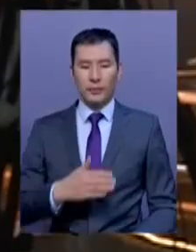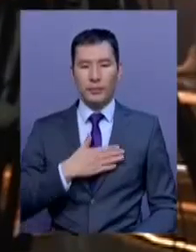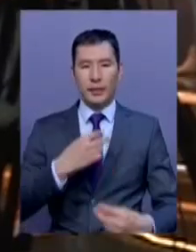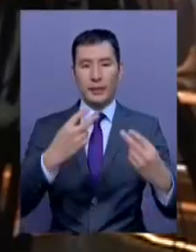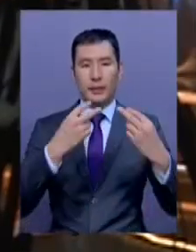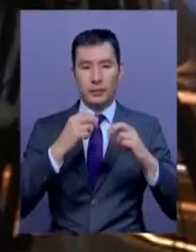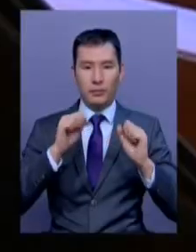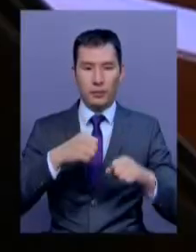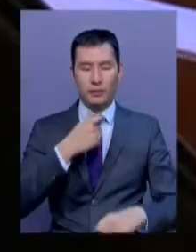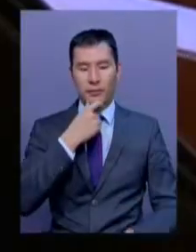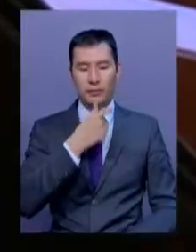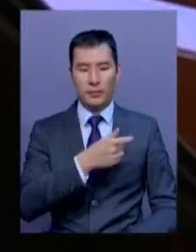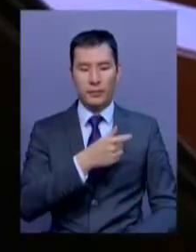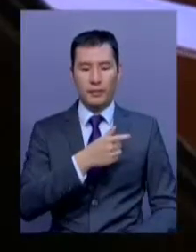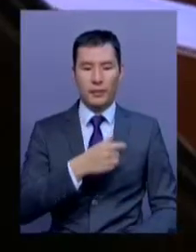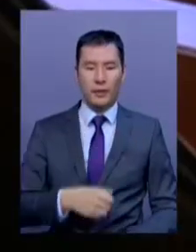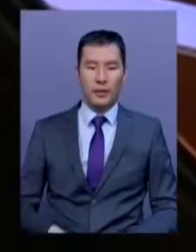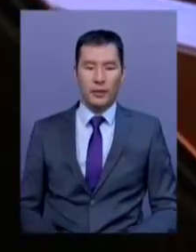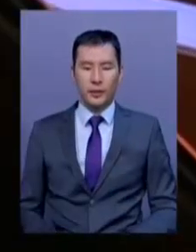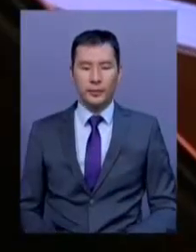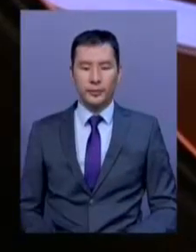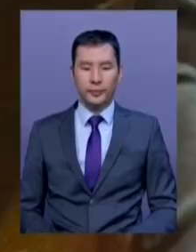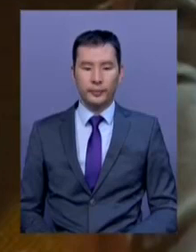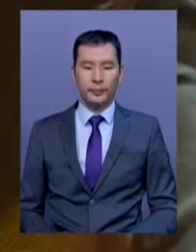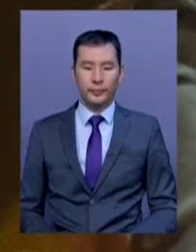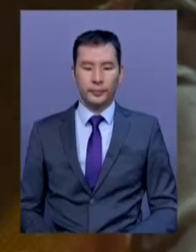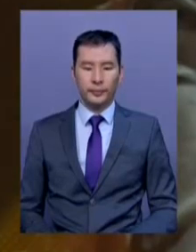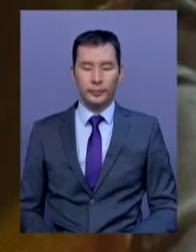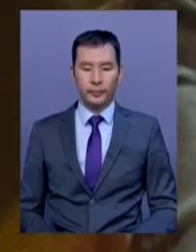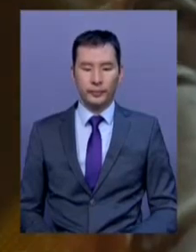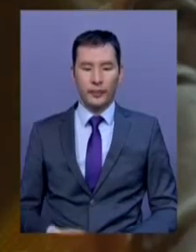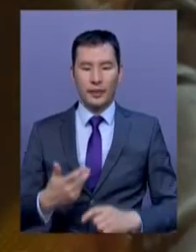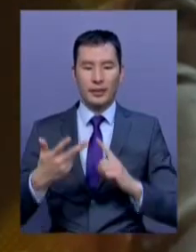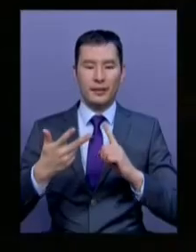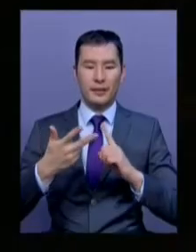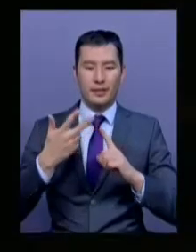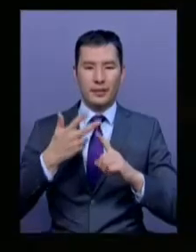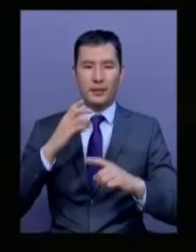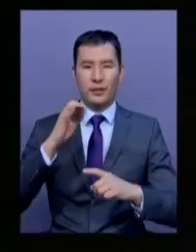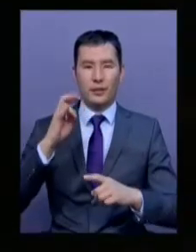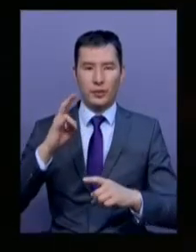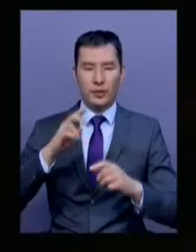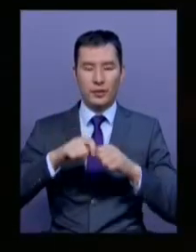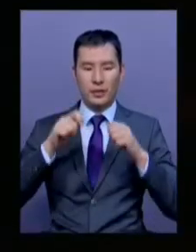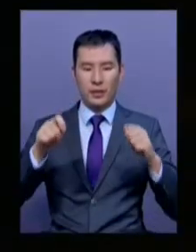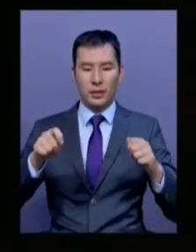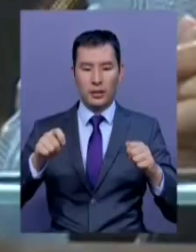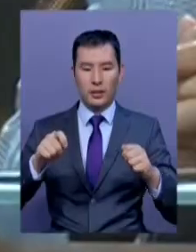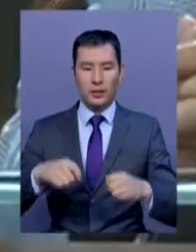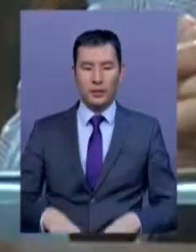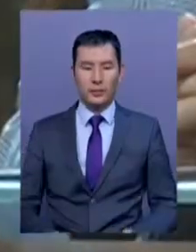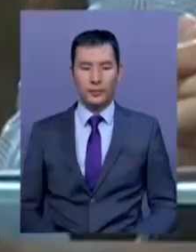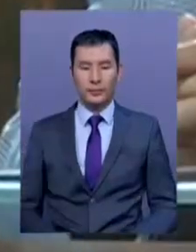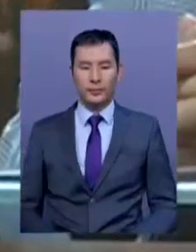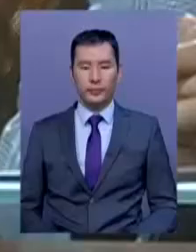хабарларды көре алатын болады. Биыл әдеби сазды бағдарламаның үшінші маусымы көрерменге жол тартады. Бүгінге дейін қоғамның 60-қа жоқ сыйлы